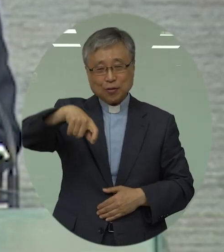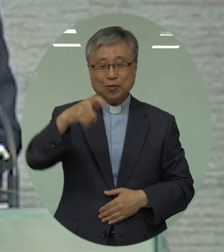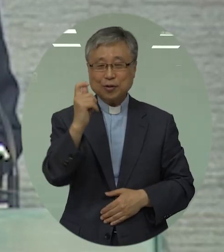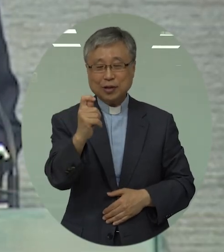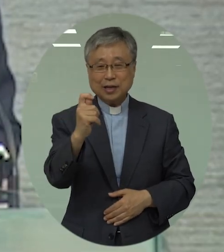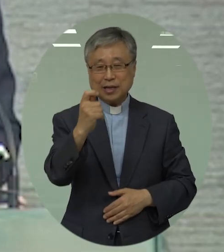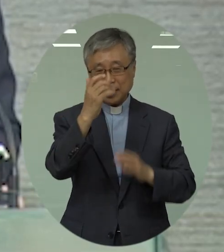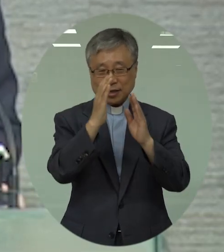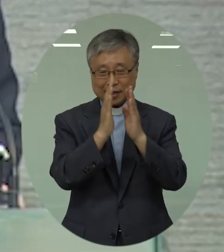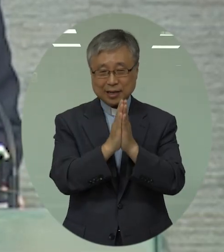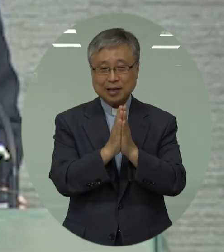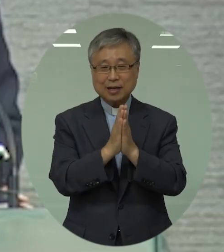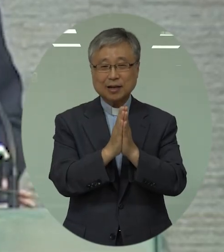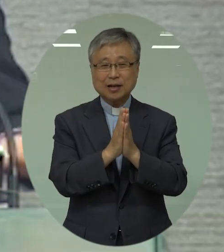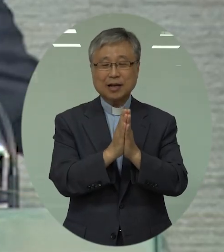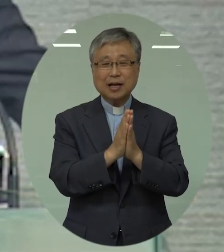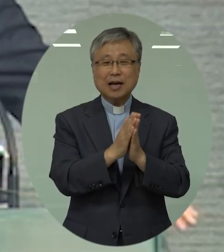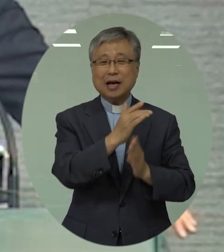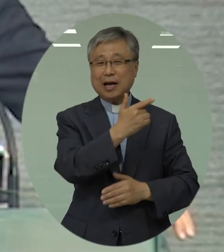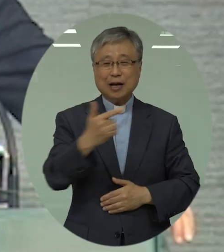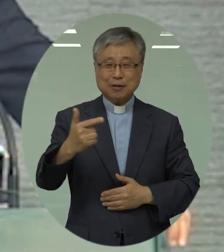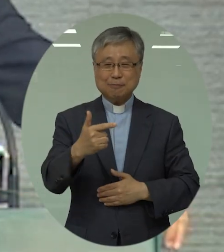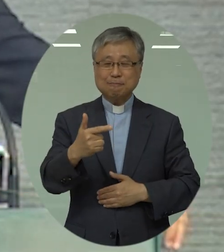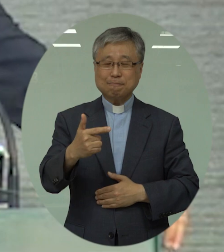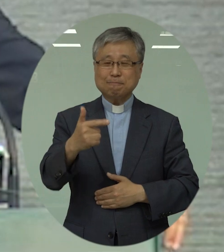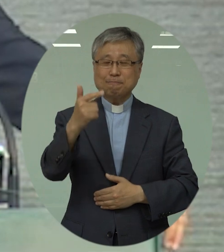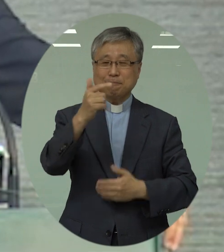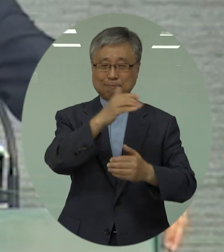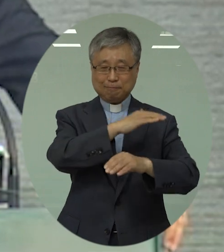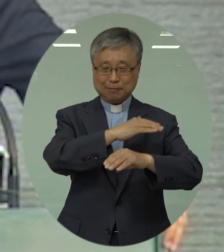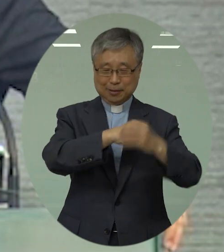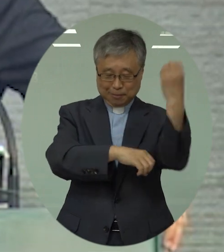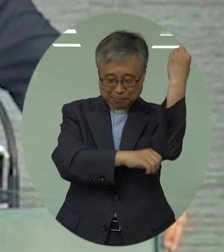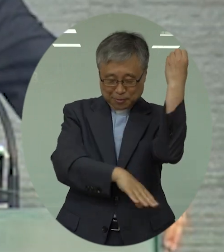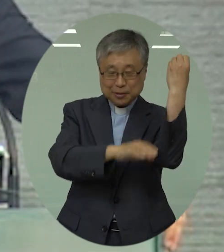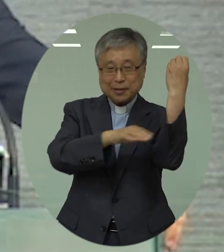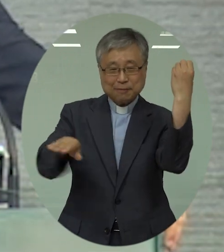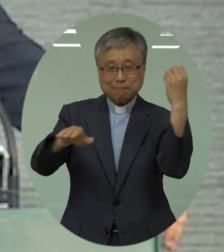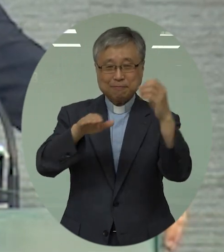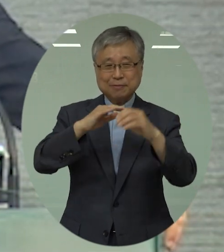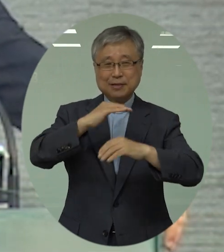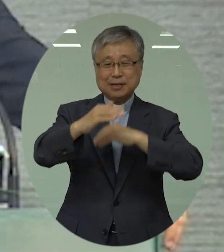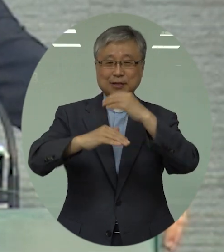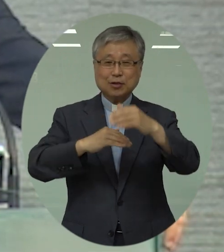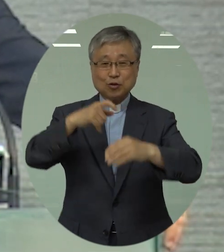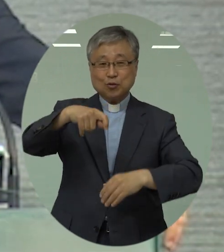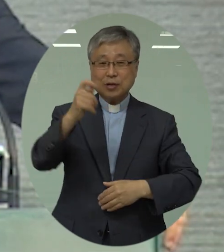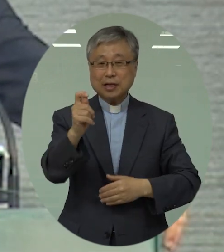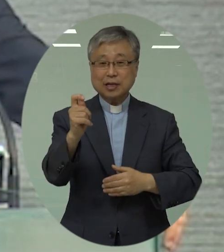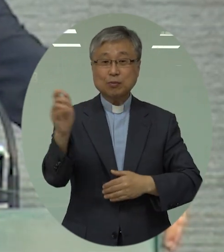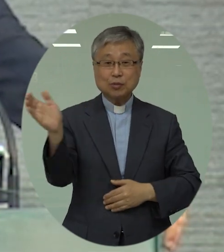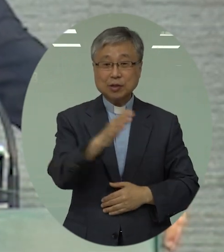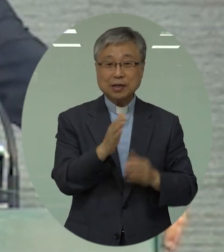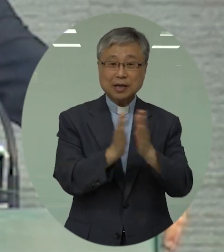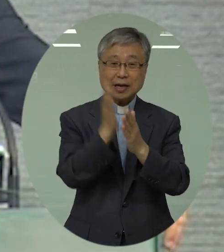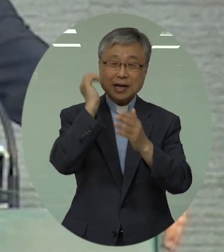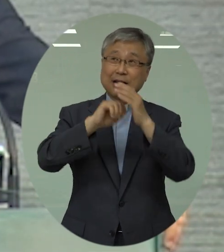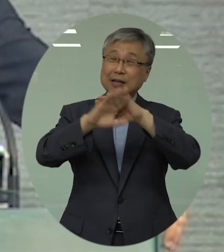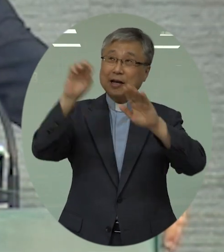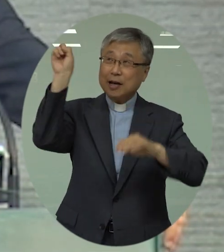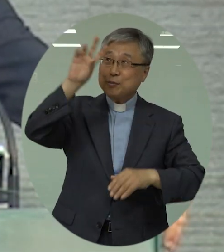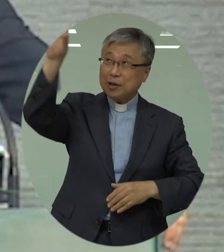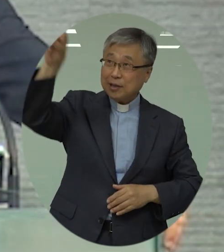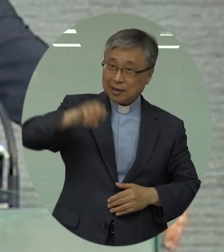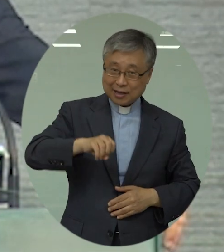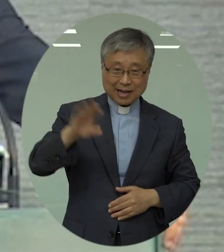영성 기도의 아주 고전적인 단계. 저는 큐티가 여기서 왔다고 생각해요. 큐티가 하늘에서 갑자기 떨어진